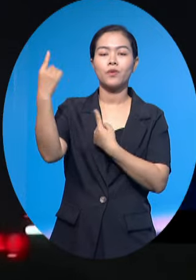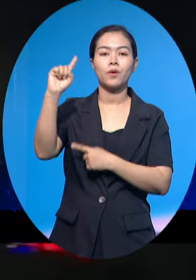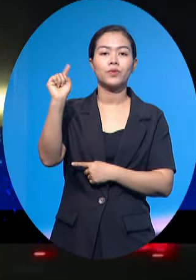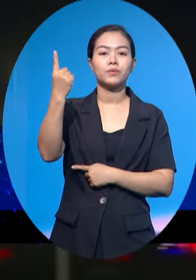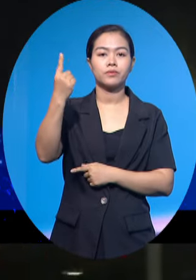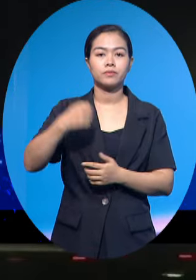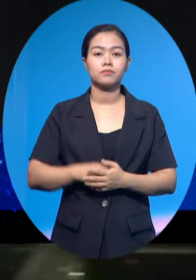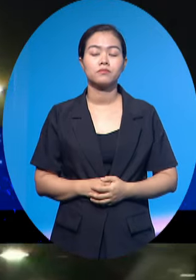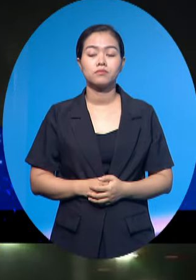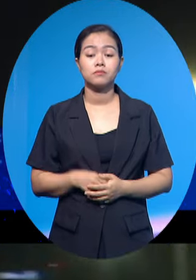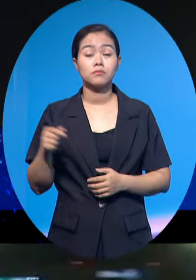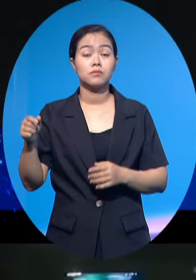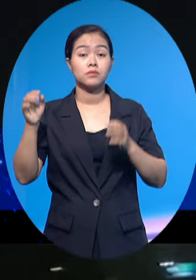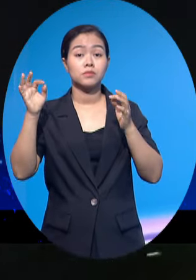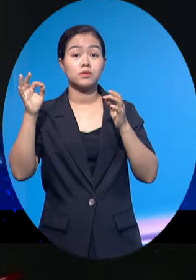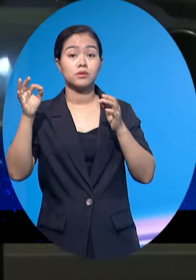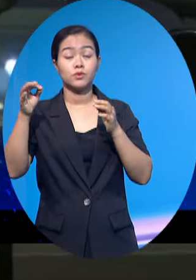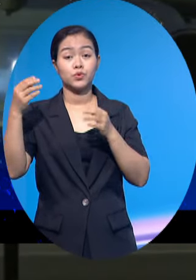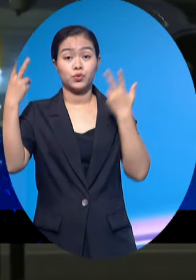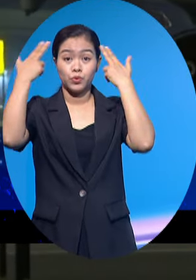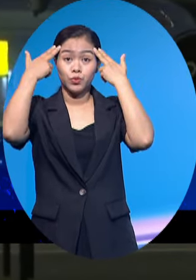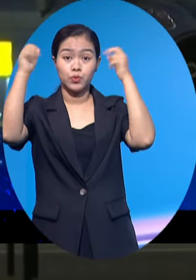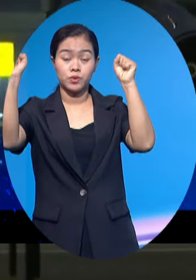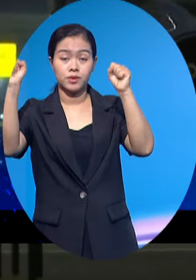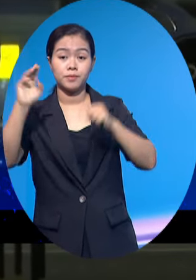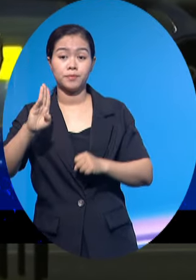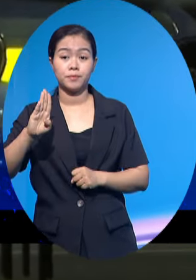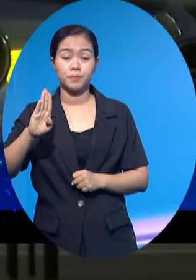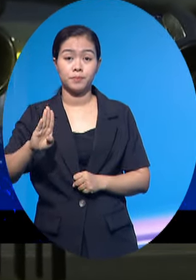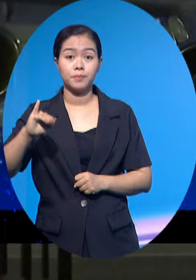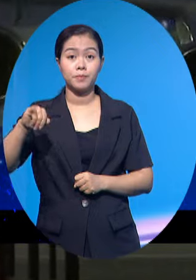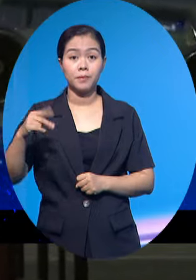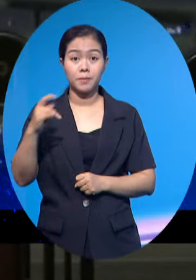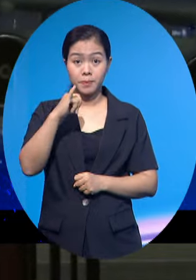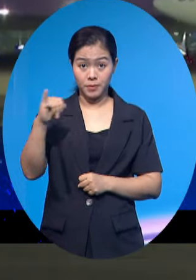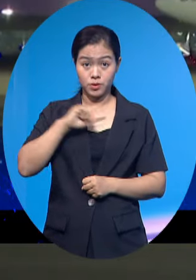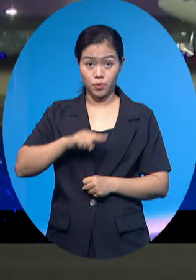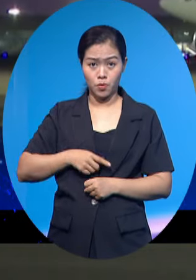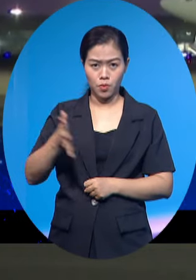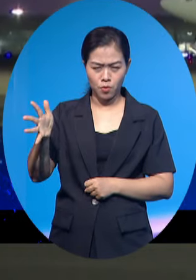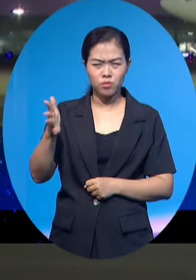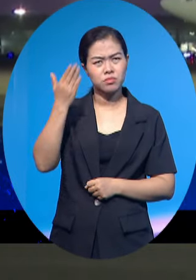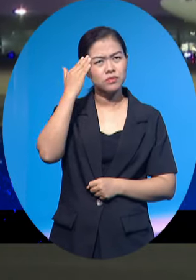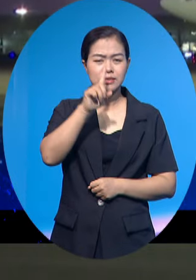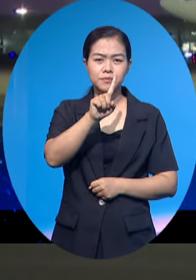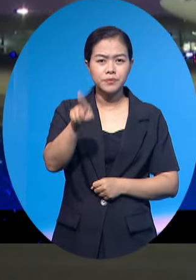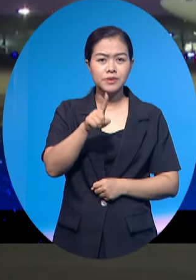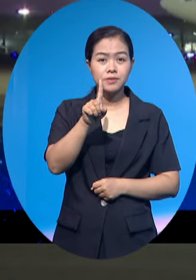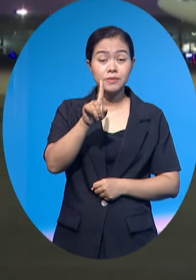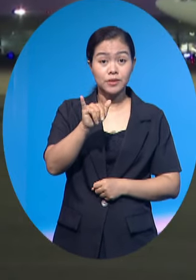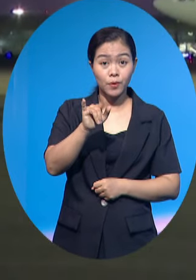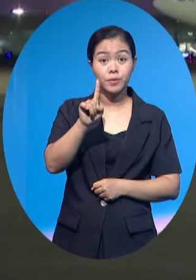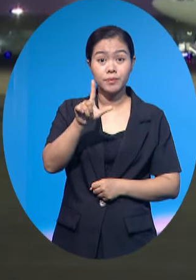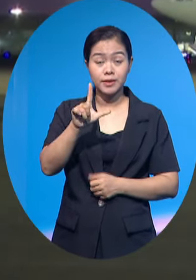tịch Trung Quốc Tập Cận Bình Tổng thống Putin sẽ thăm Trung Quốc trong hai ngày từ ngày 16 đến 17 tháng 5 nhằm làm sâu sắc hơn nữa mối quan hệ giữa hai